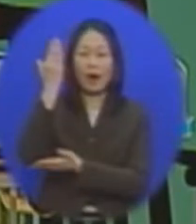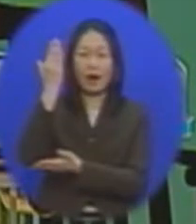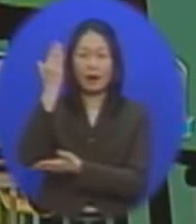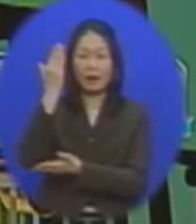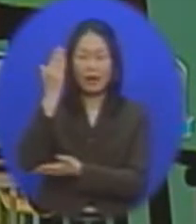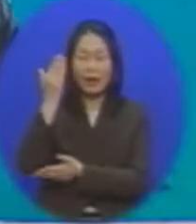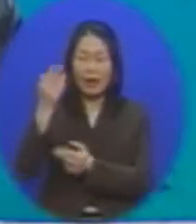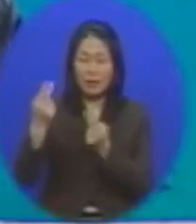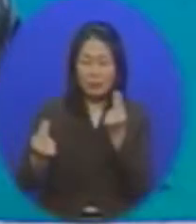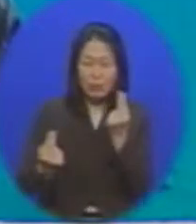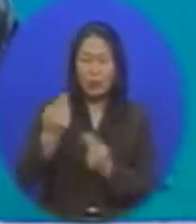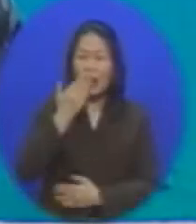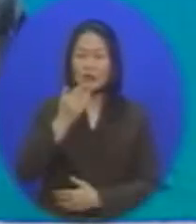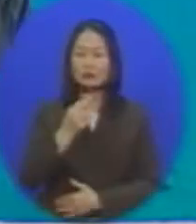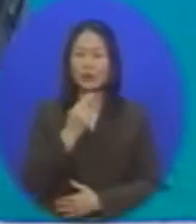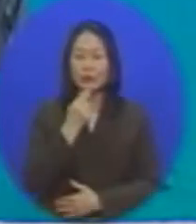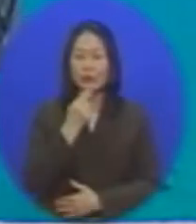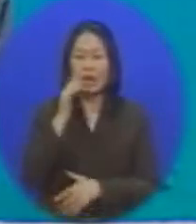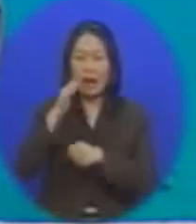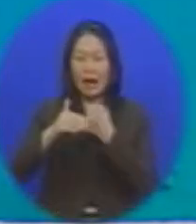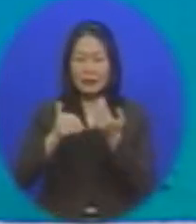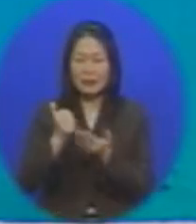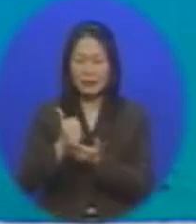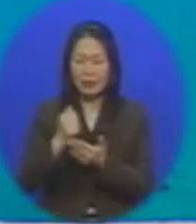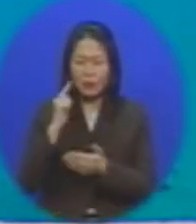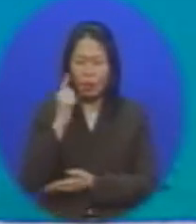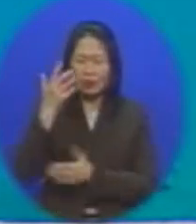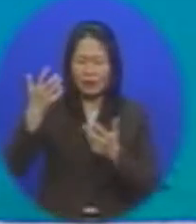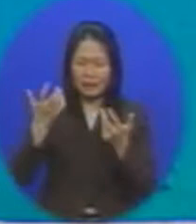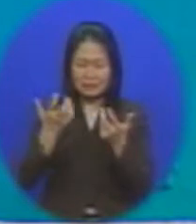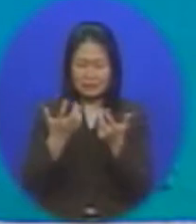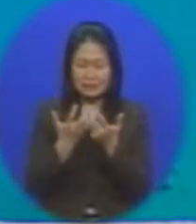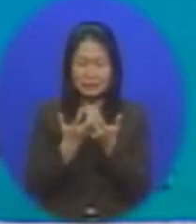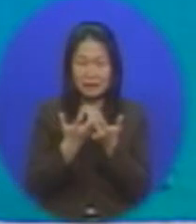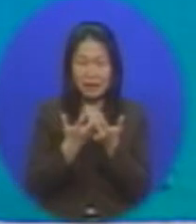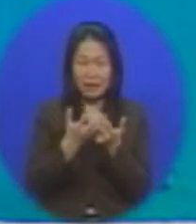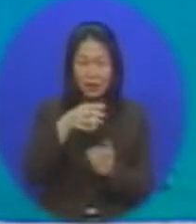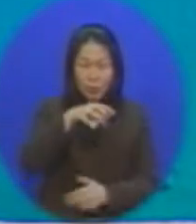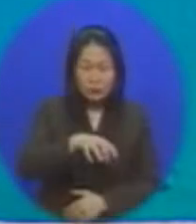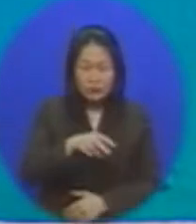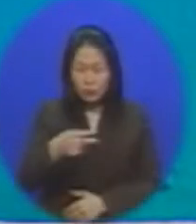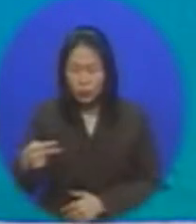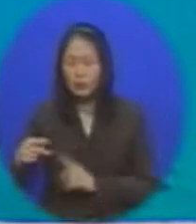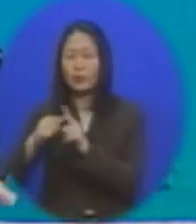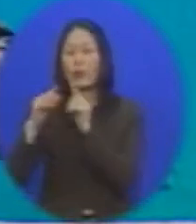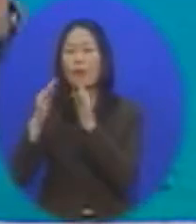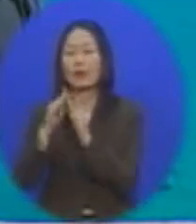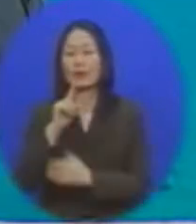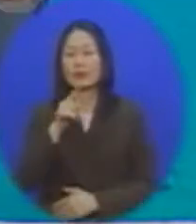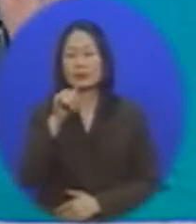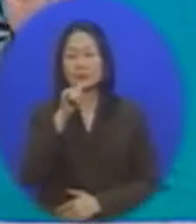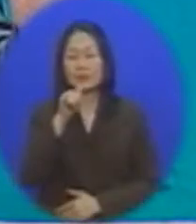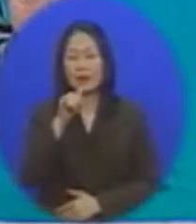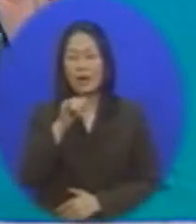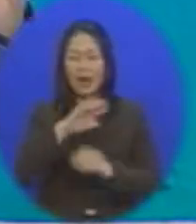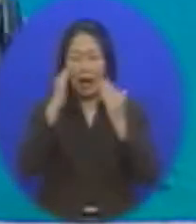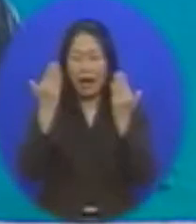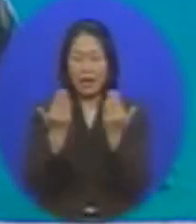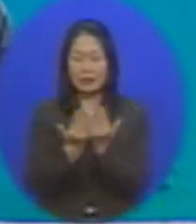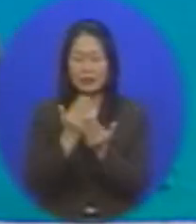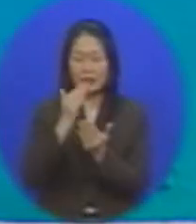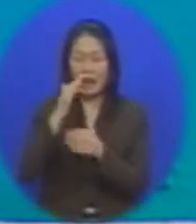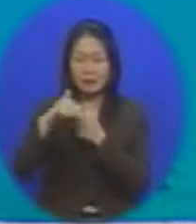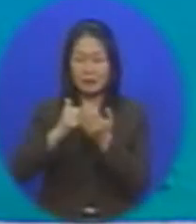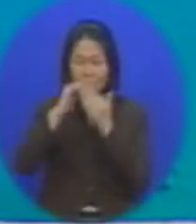비교할 수 없는 하나님의 영광으로 가득 차 있는 곳이 바로 교회 라는 겁니다 하나님의 모든 영광이